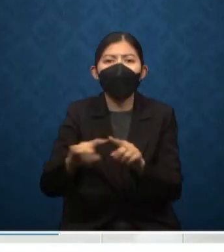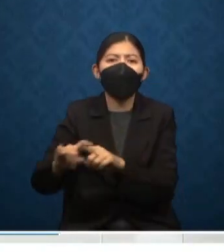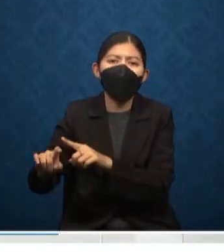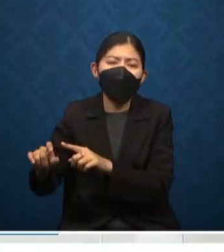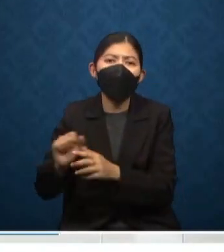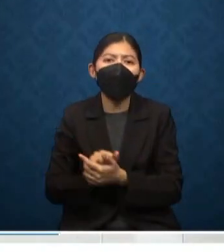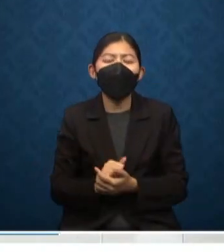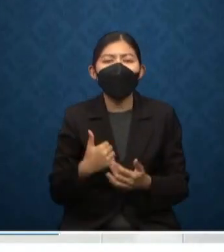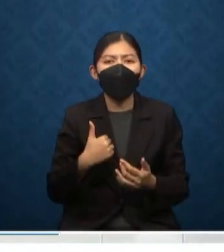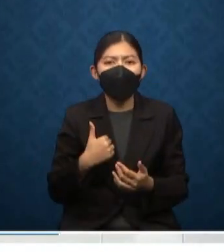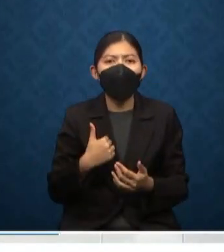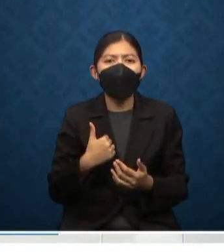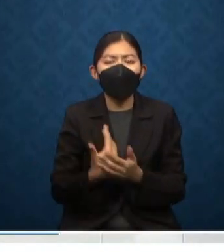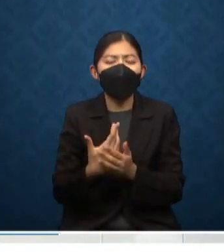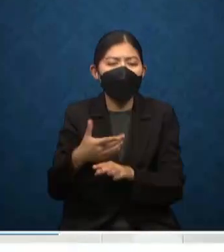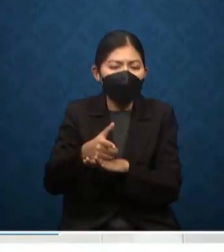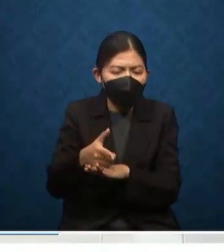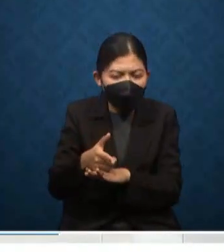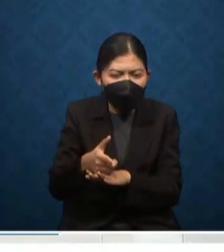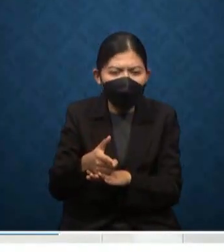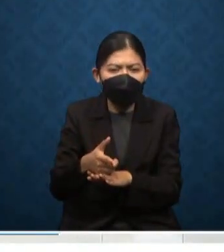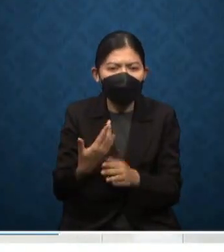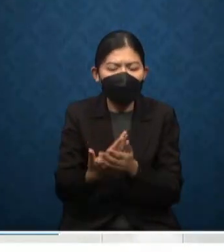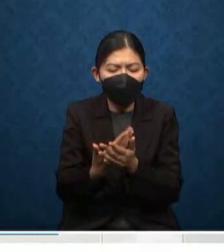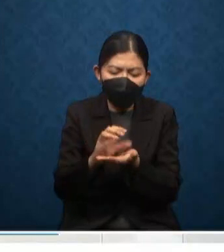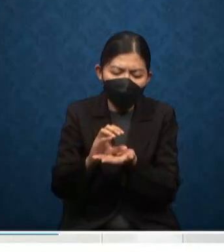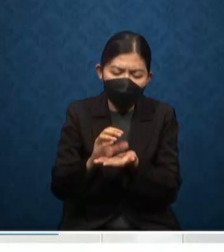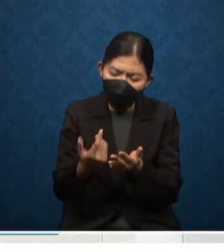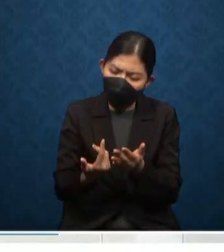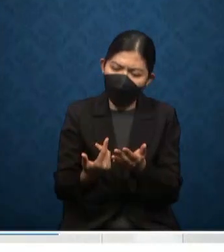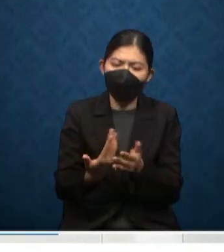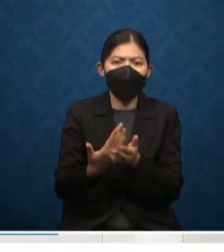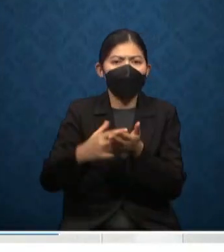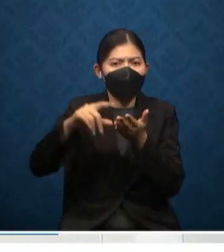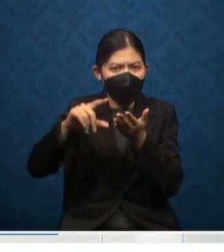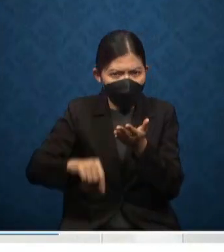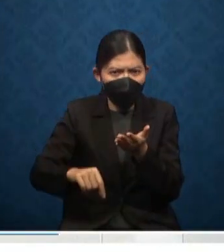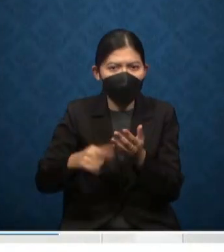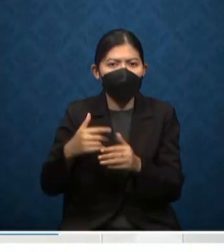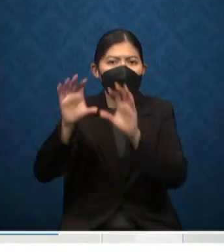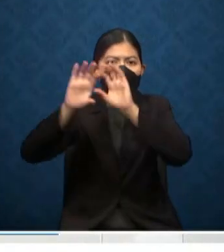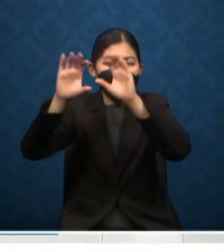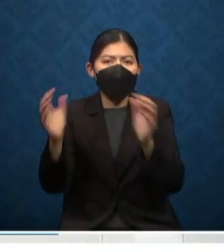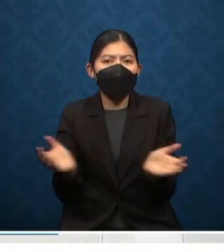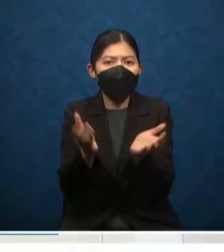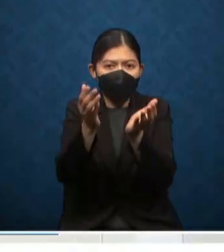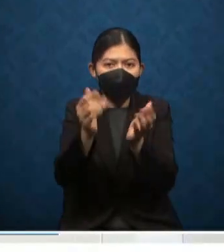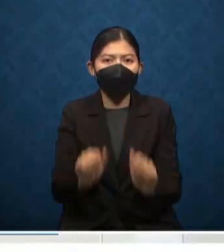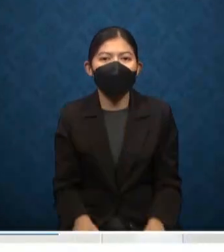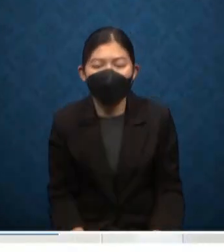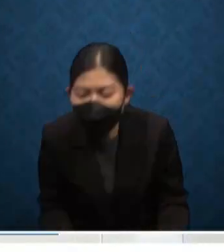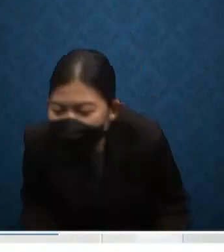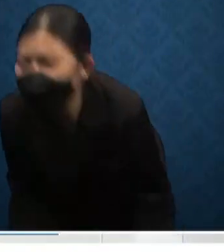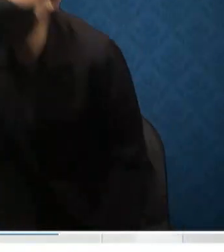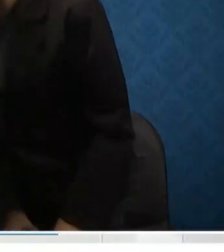างๆก็ได้ในสินเชื่อในสินเชื่อต้นทุนที่ถูกโดยรัฐบาลซับซิไดซ์ในส่วนหนึ่งนะครับส่วนที่2ก็คือมาตรการเรื่อง